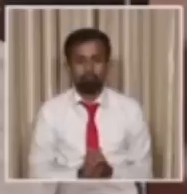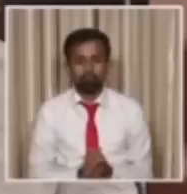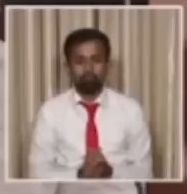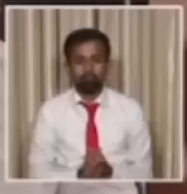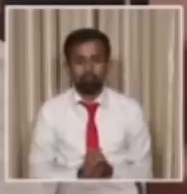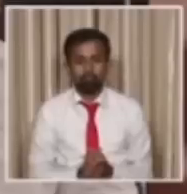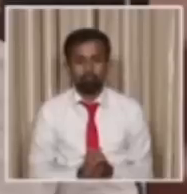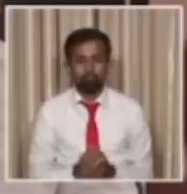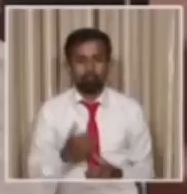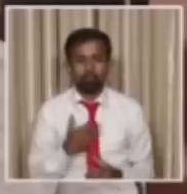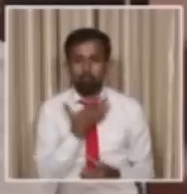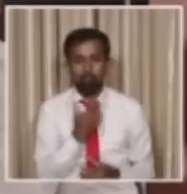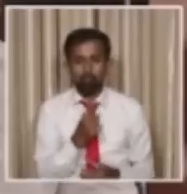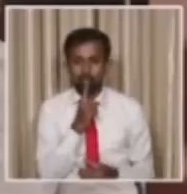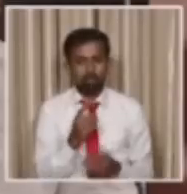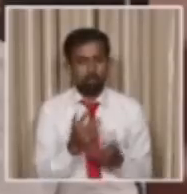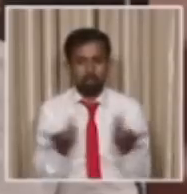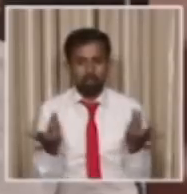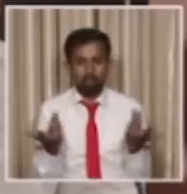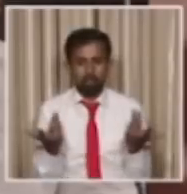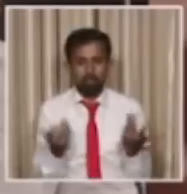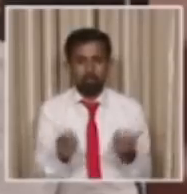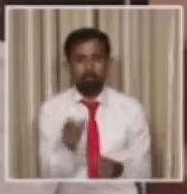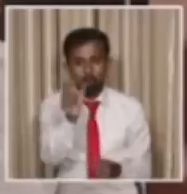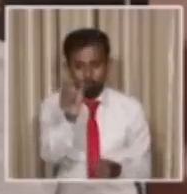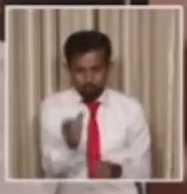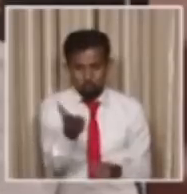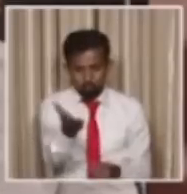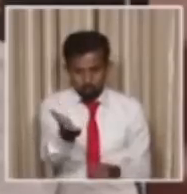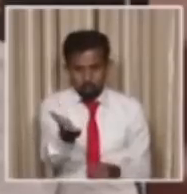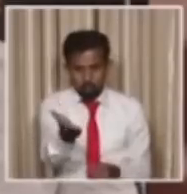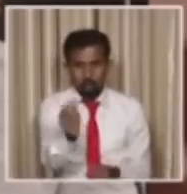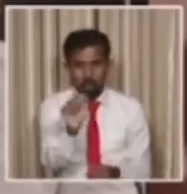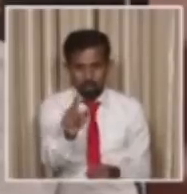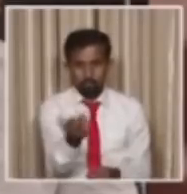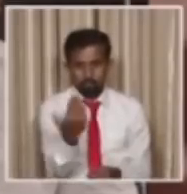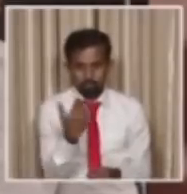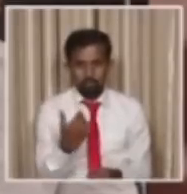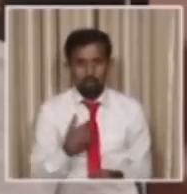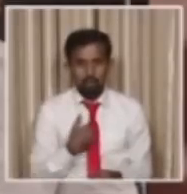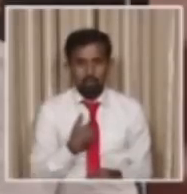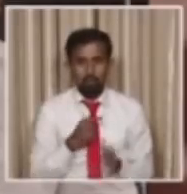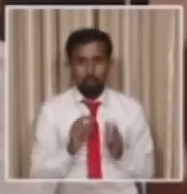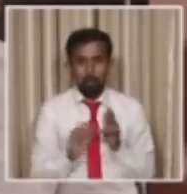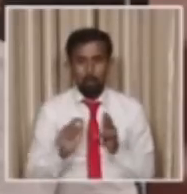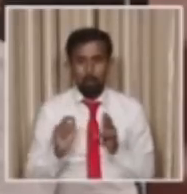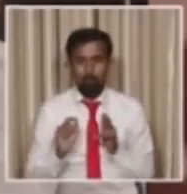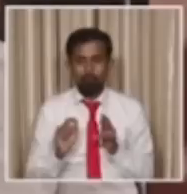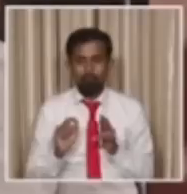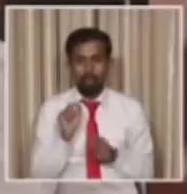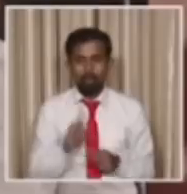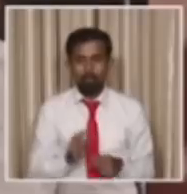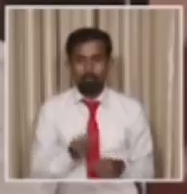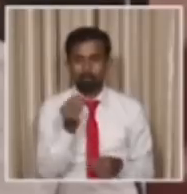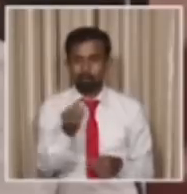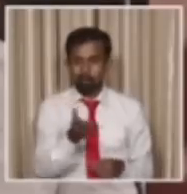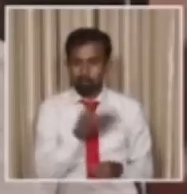නෑ, මම අසත්‍ය ප්‍රකාශයක් නෙමෙයි කරන්නේ. ඔබතුමා නම් දෙනවට වඩා අපිට ඔෆිෂලි නම් දෙන්න පුළුවන්.